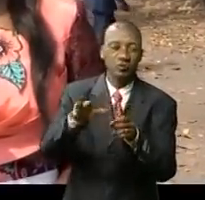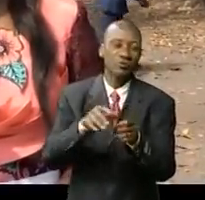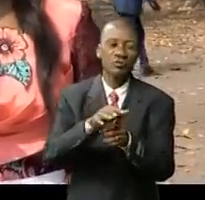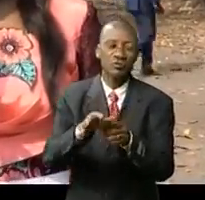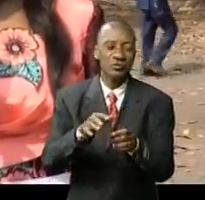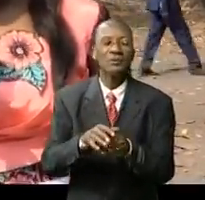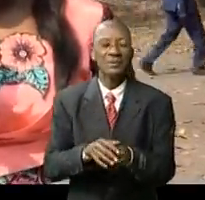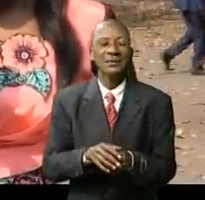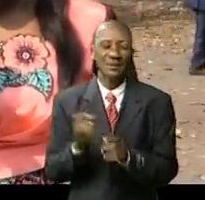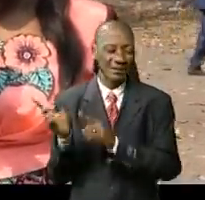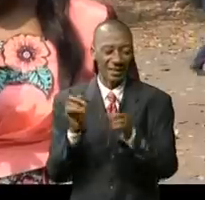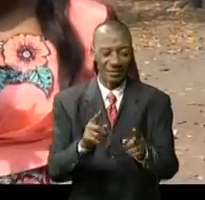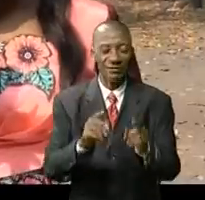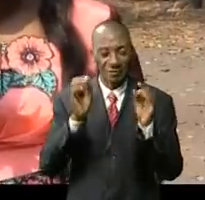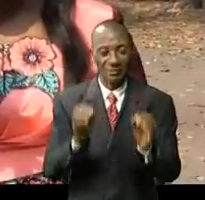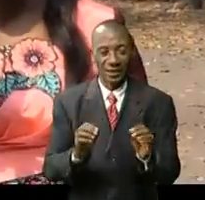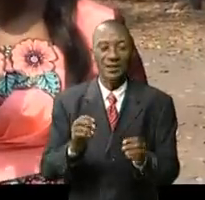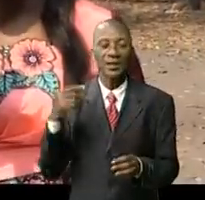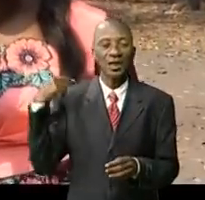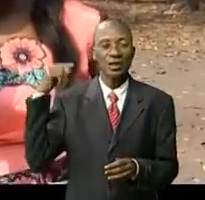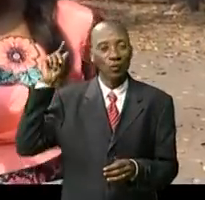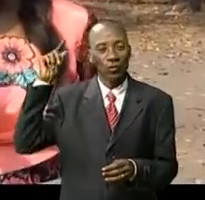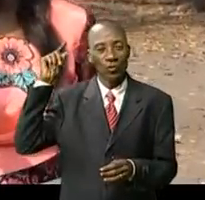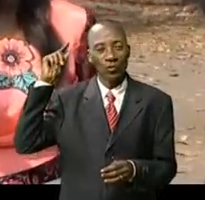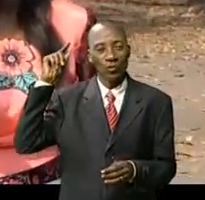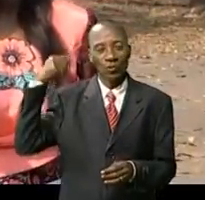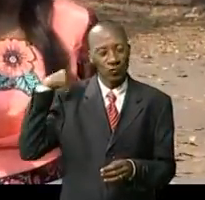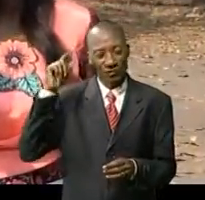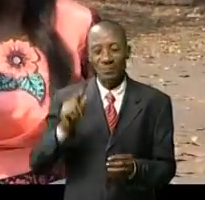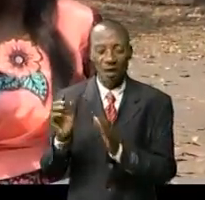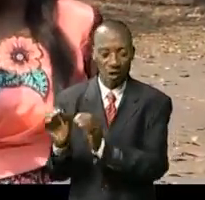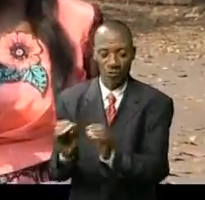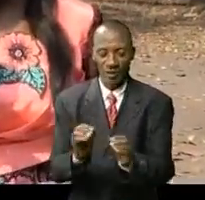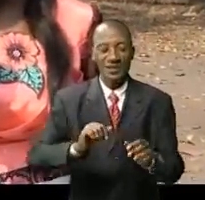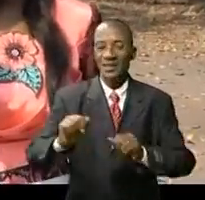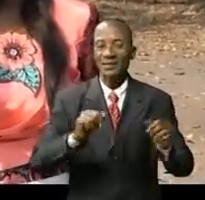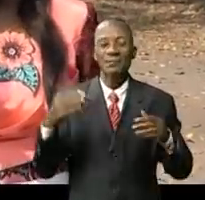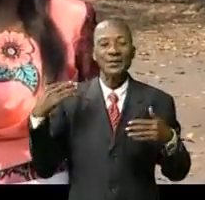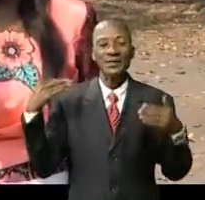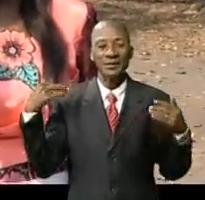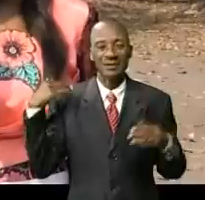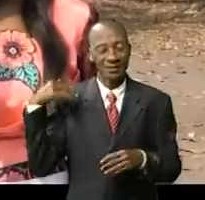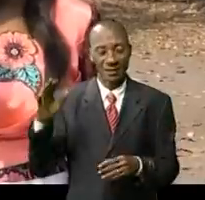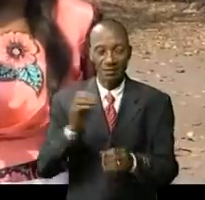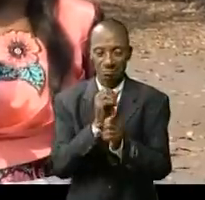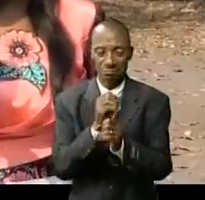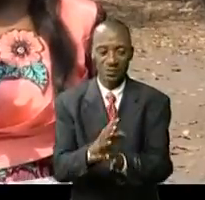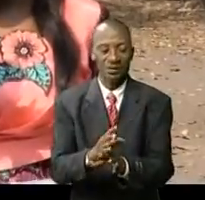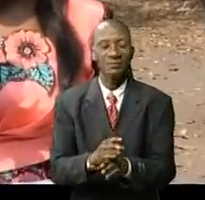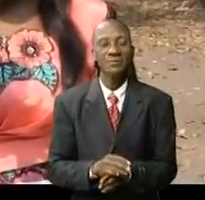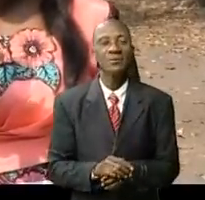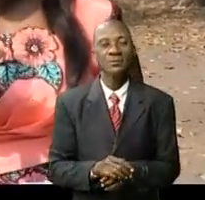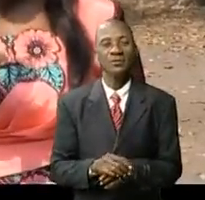à organiser l'examen d'État édition 2020-2021, pari gagné pour le gouvernement parce que le